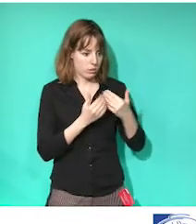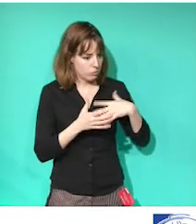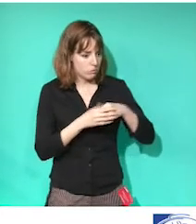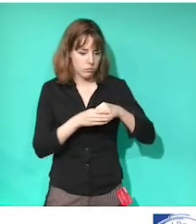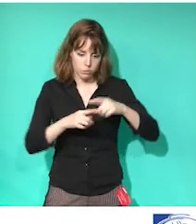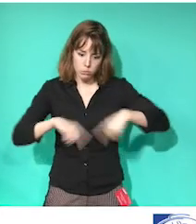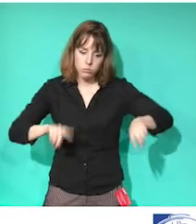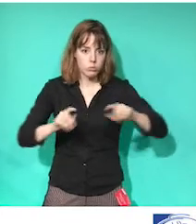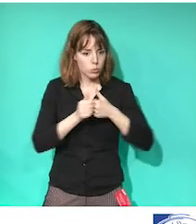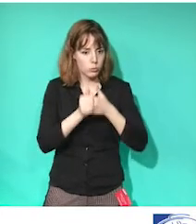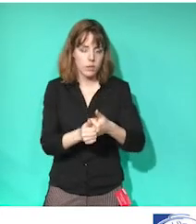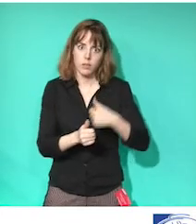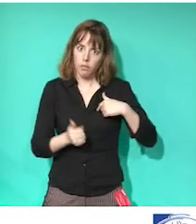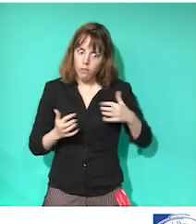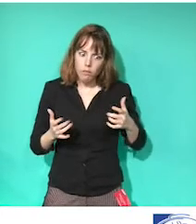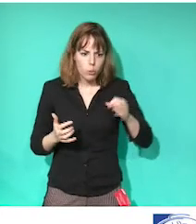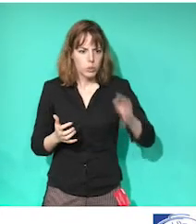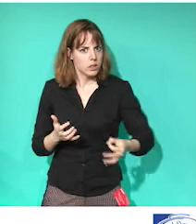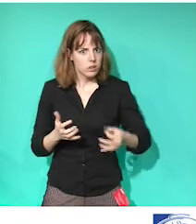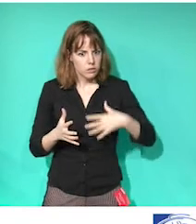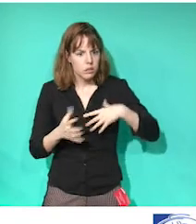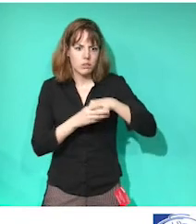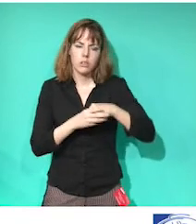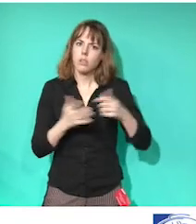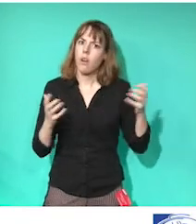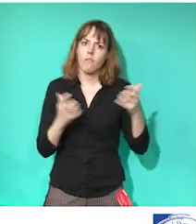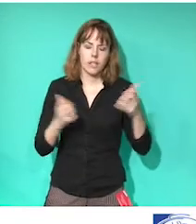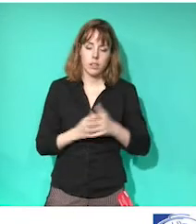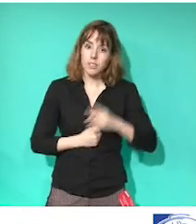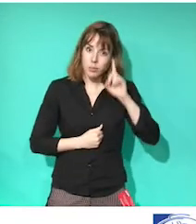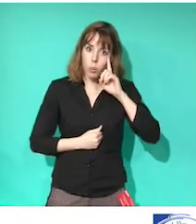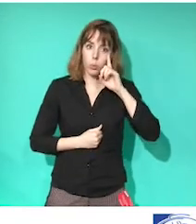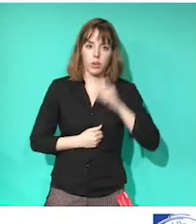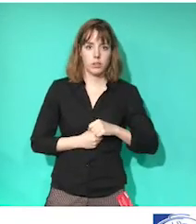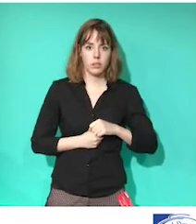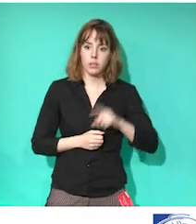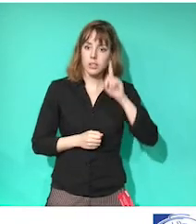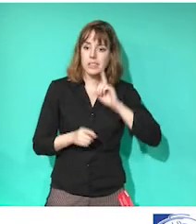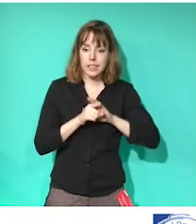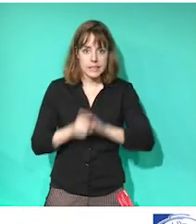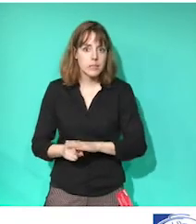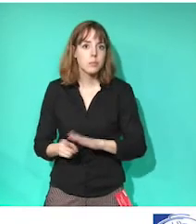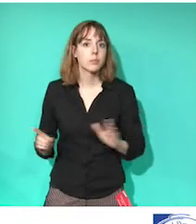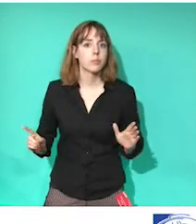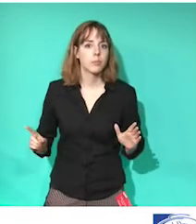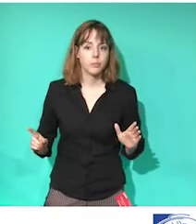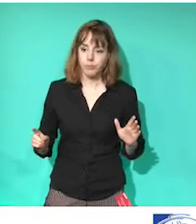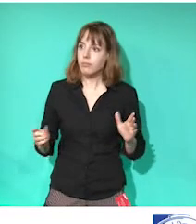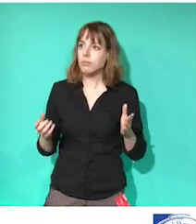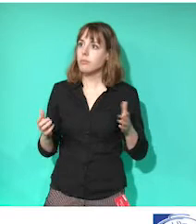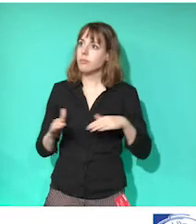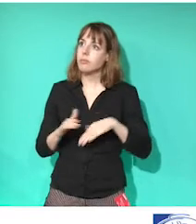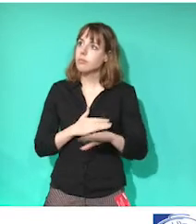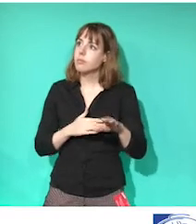c'est avec grand enthousiasme que nous avons dit oui. Pourquoi ? Parce que le sexisme, dans notre réseau, nous le rencontrons dans